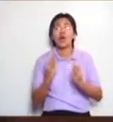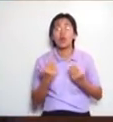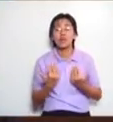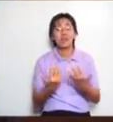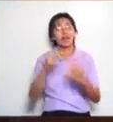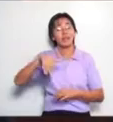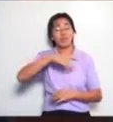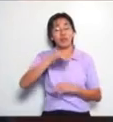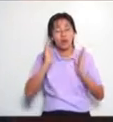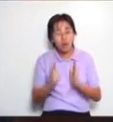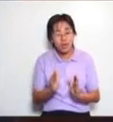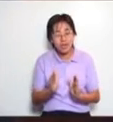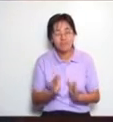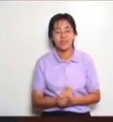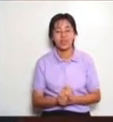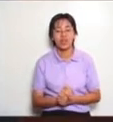ุ์ถึงจะ